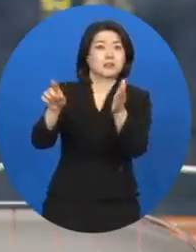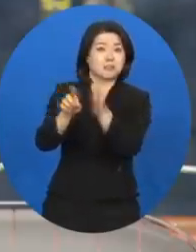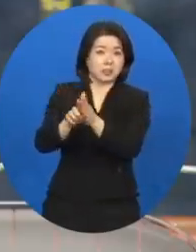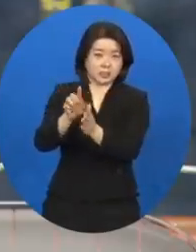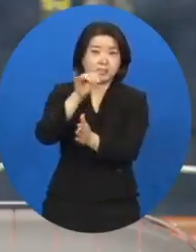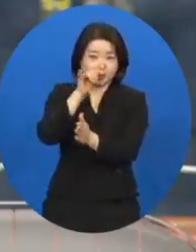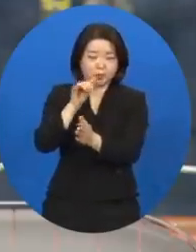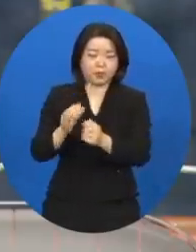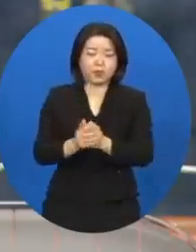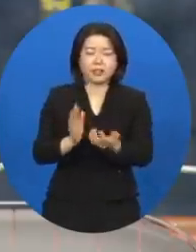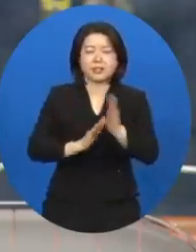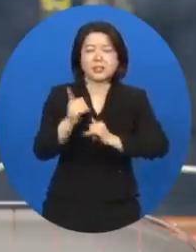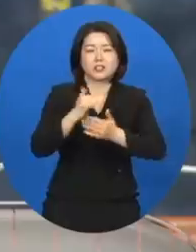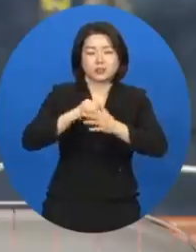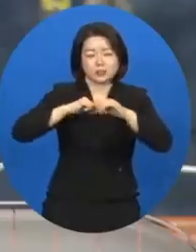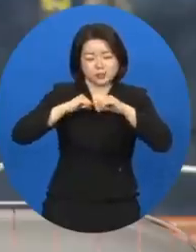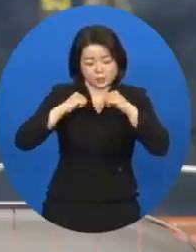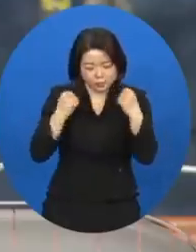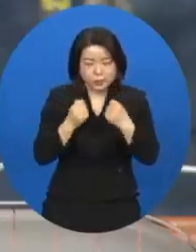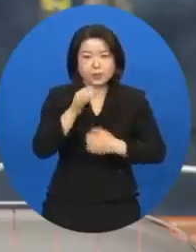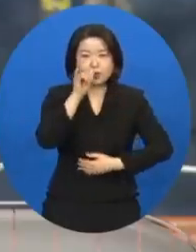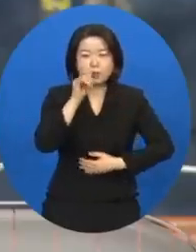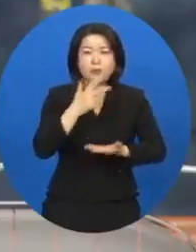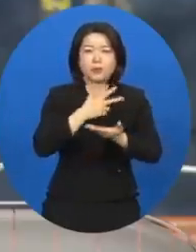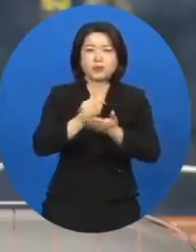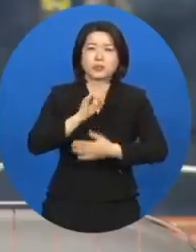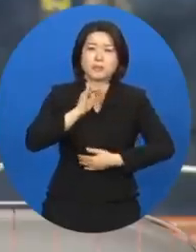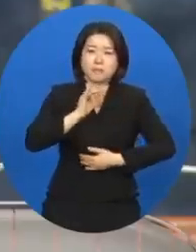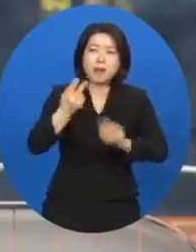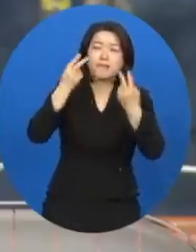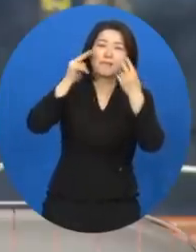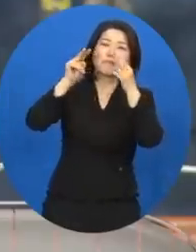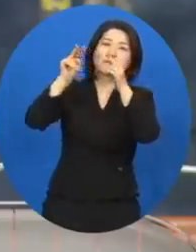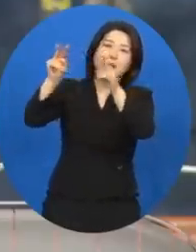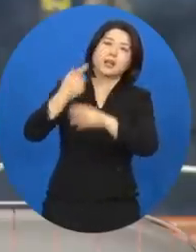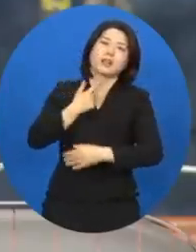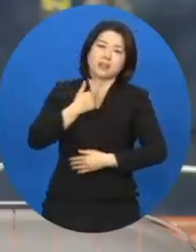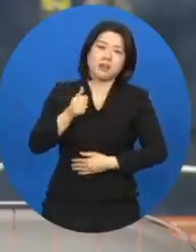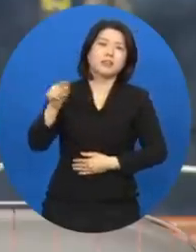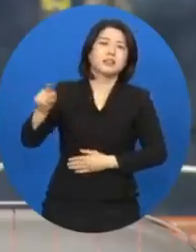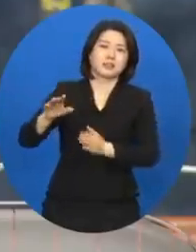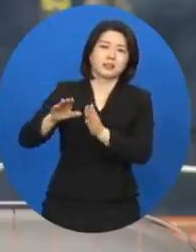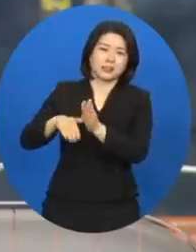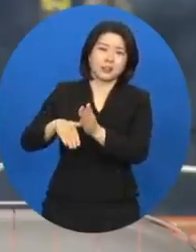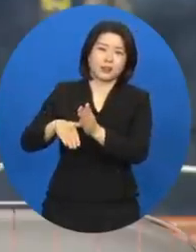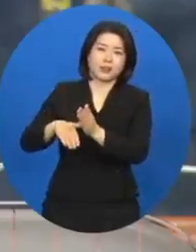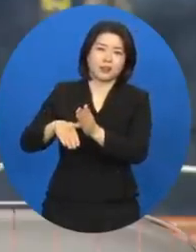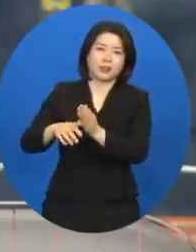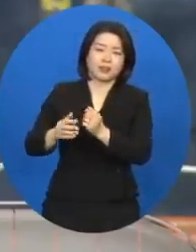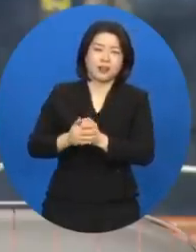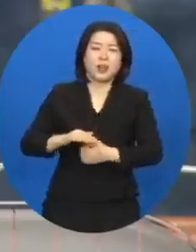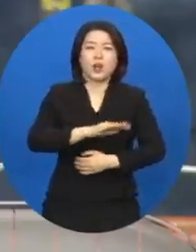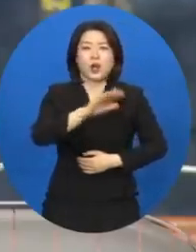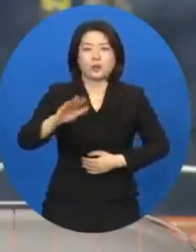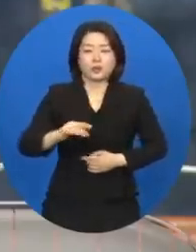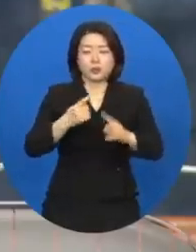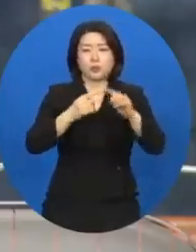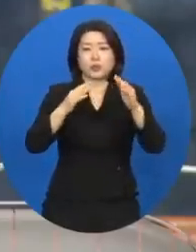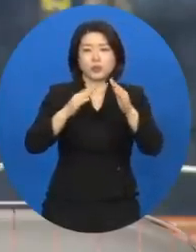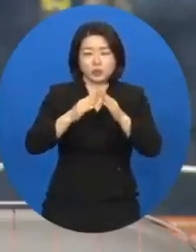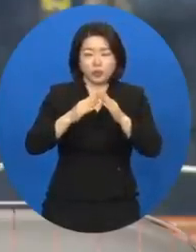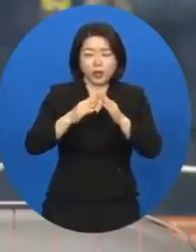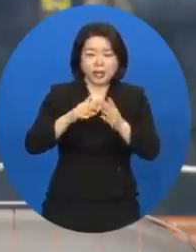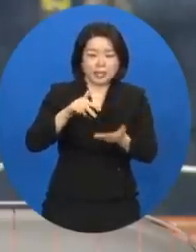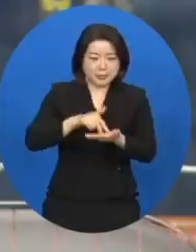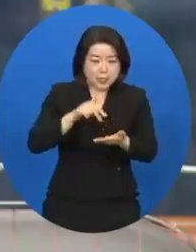예수님께 순종했고 주님만 바라보고 지냈던 그 시절을 우리도 우리 교회의